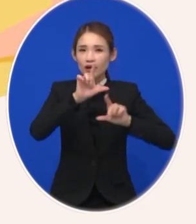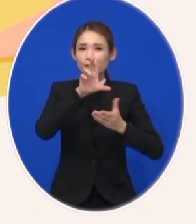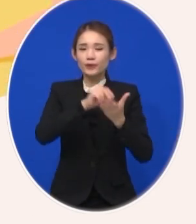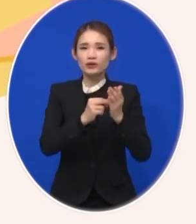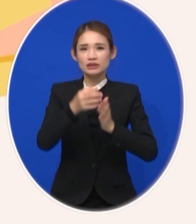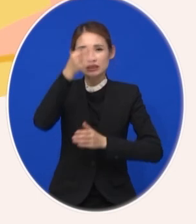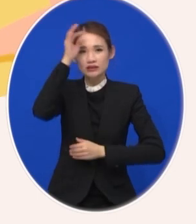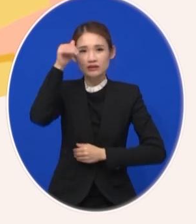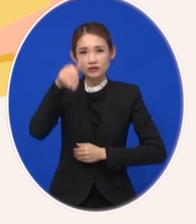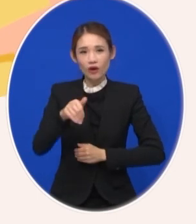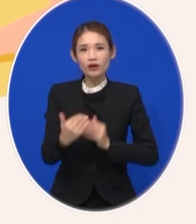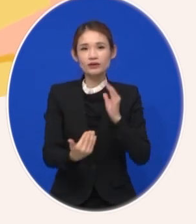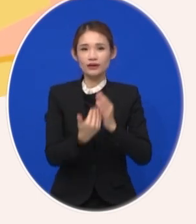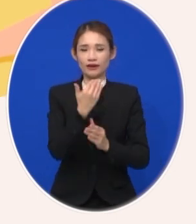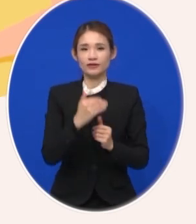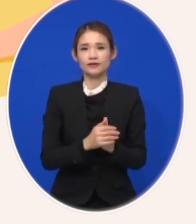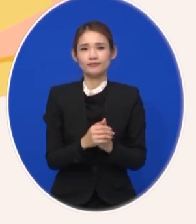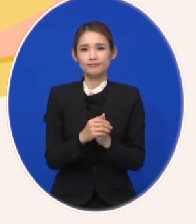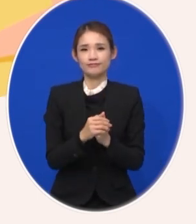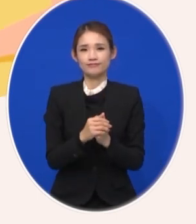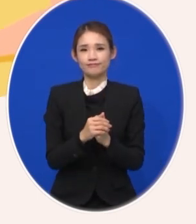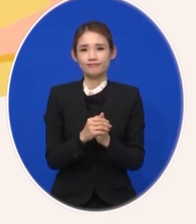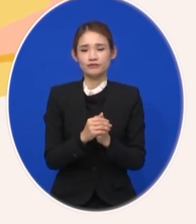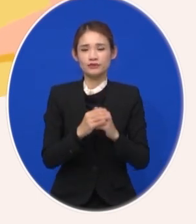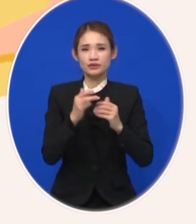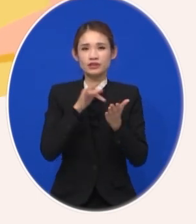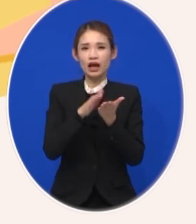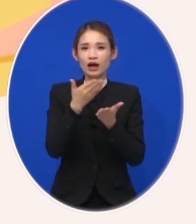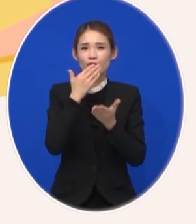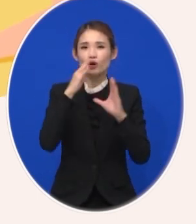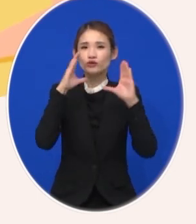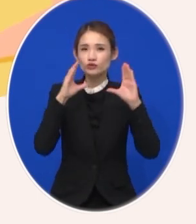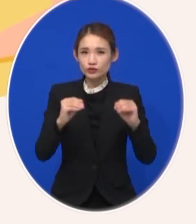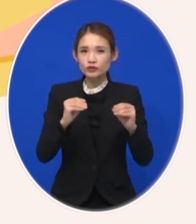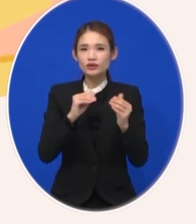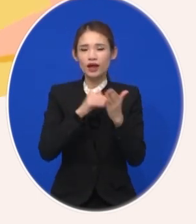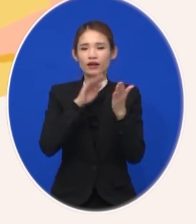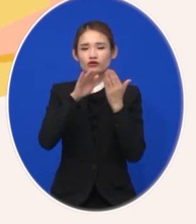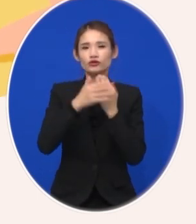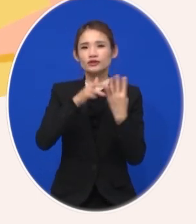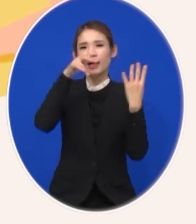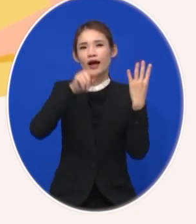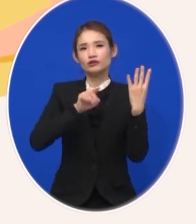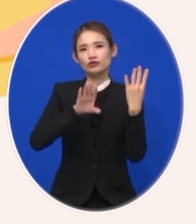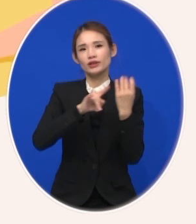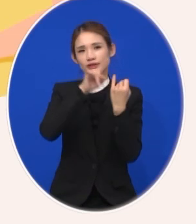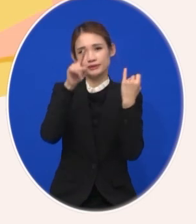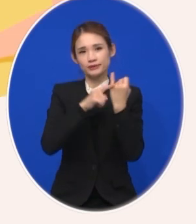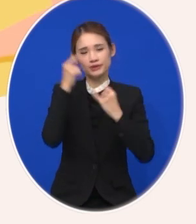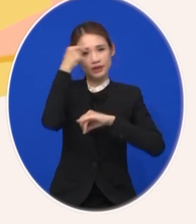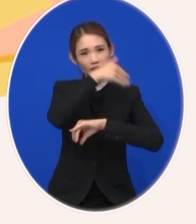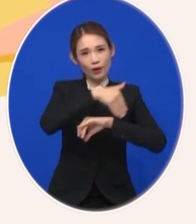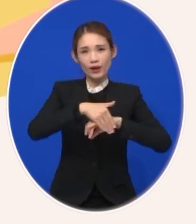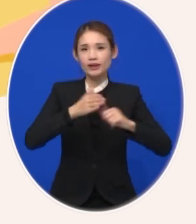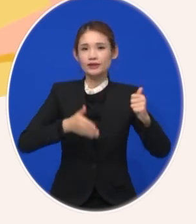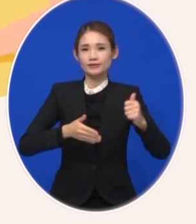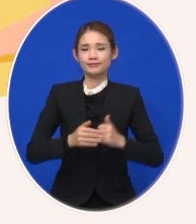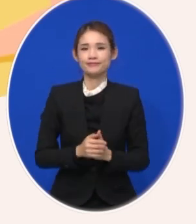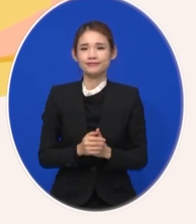유발성과 지능 저하도 유발할 수 있습니다. 중단 후 최소 4주는 지나고 임신을 시도하는 것이